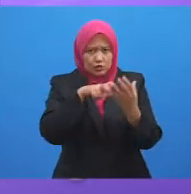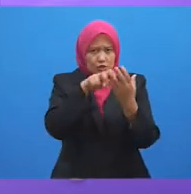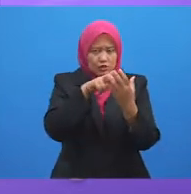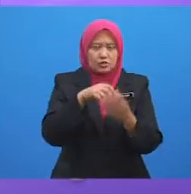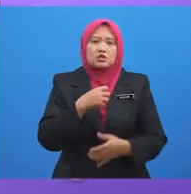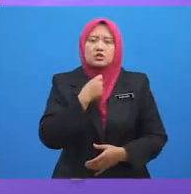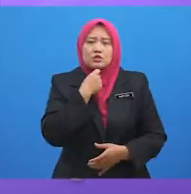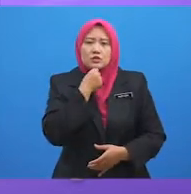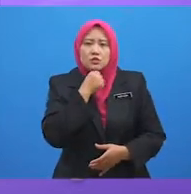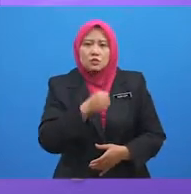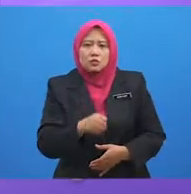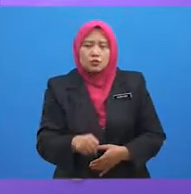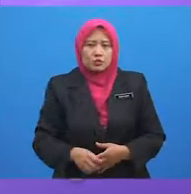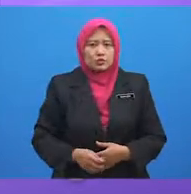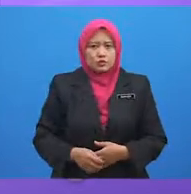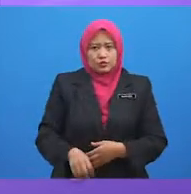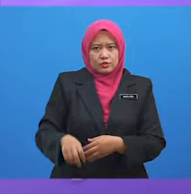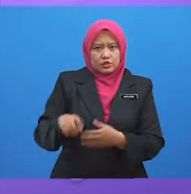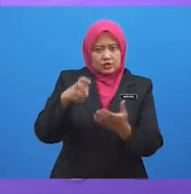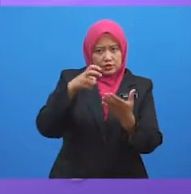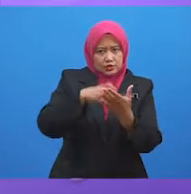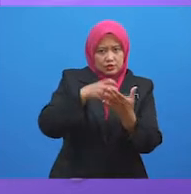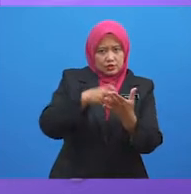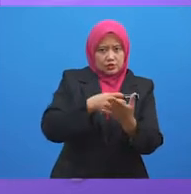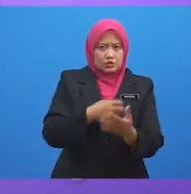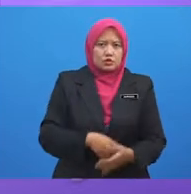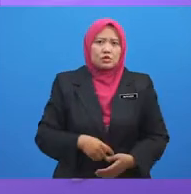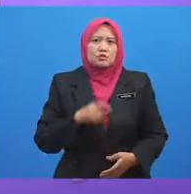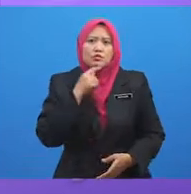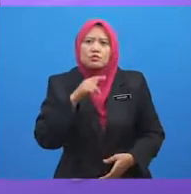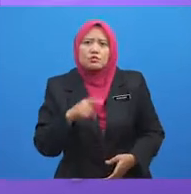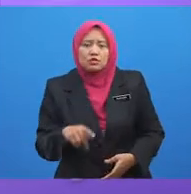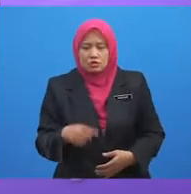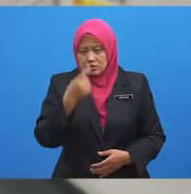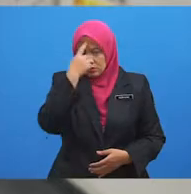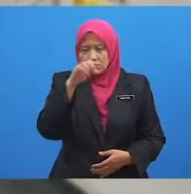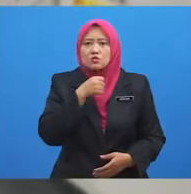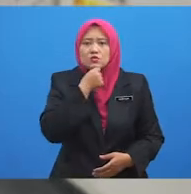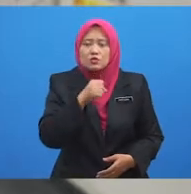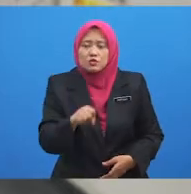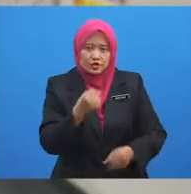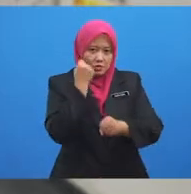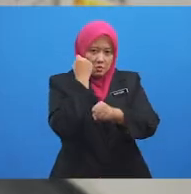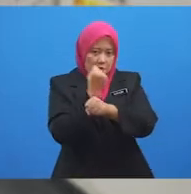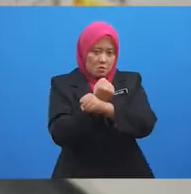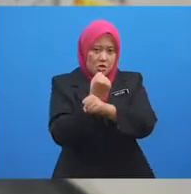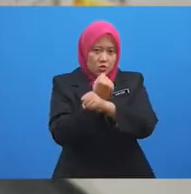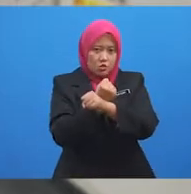purba dan menentukan usia batuan. Baiklah,